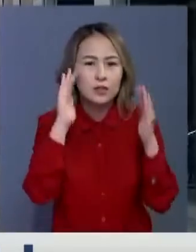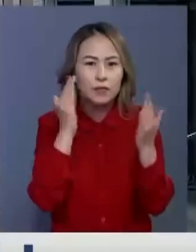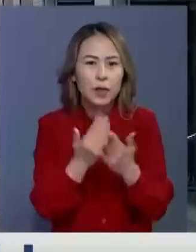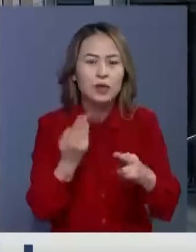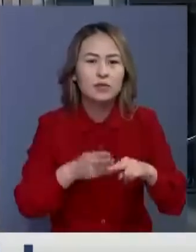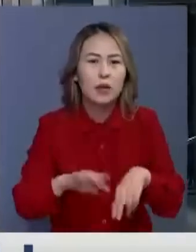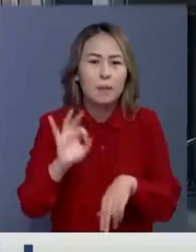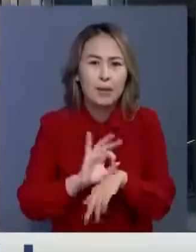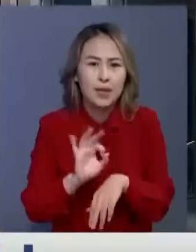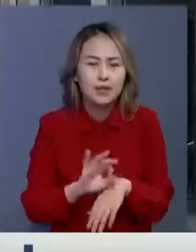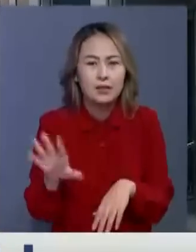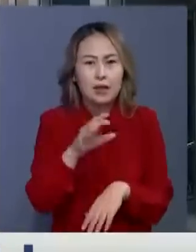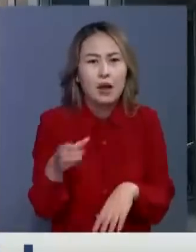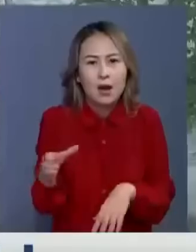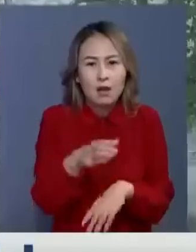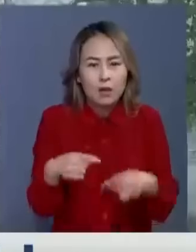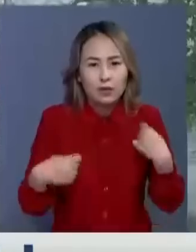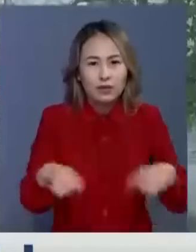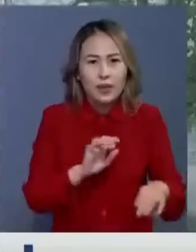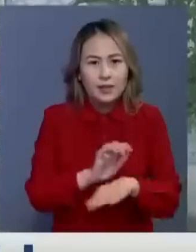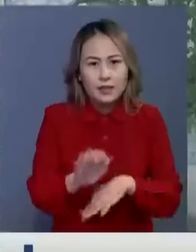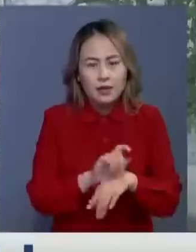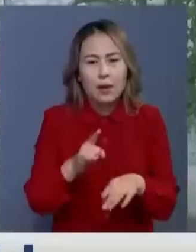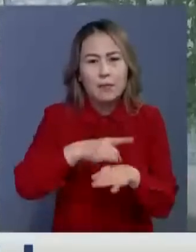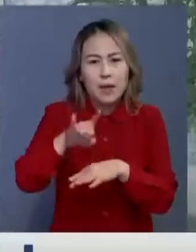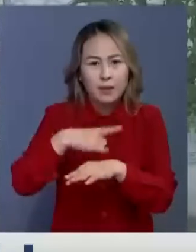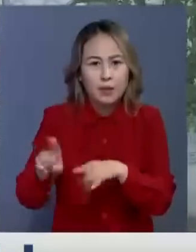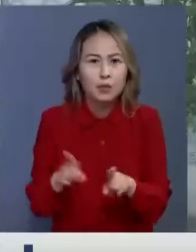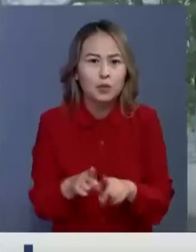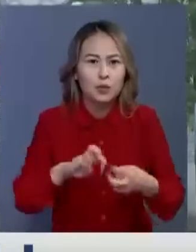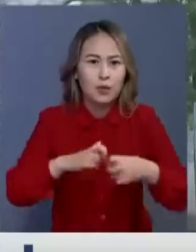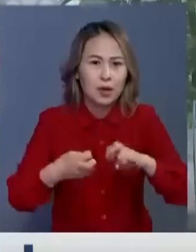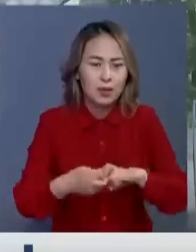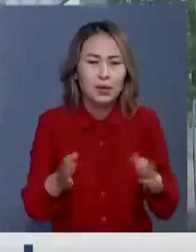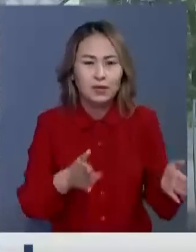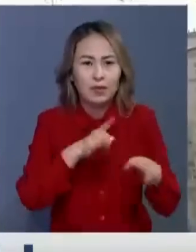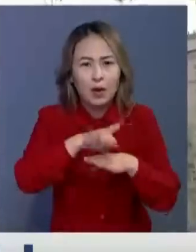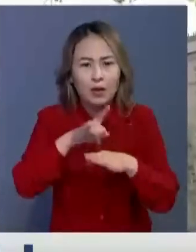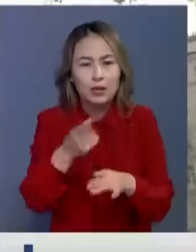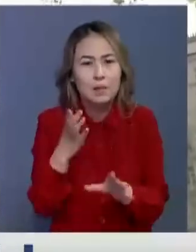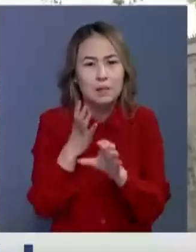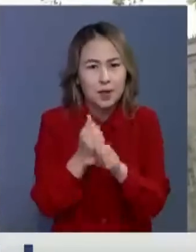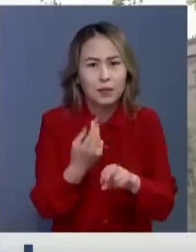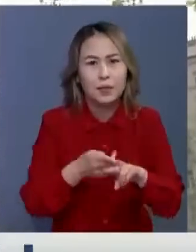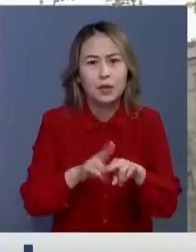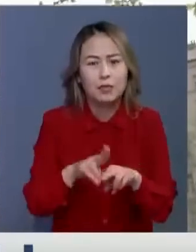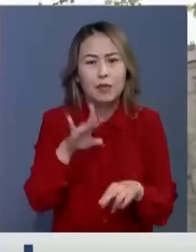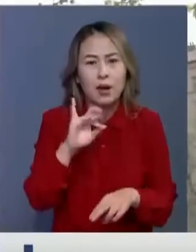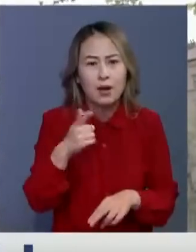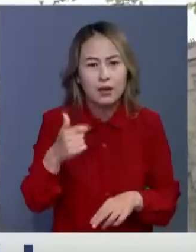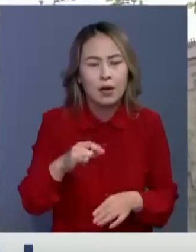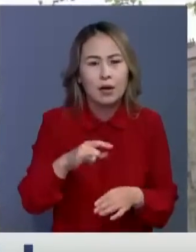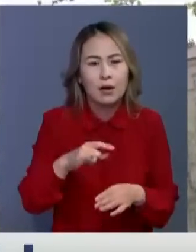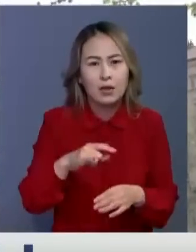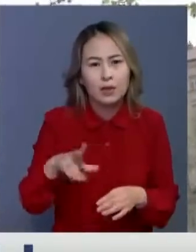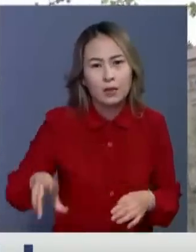аграрлық сектор мен алкоголь өндірушілерден бөлік авиация саласына да кесірін тигізді. Рейстер санының азаюына байланысты Прага әуежайының